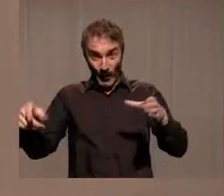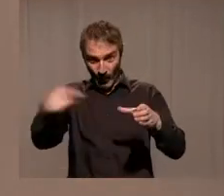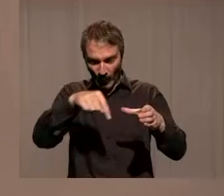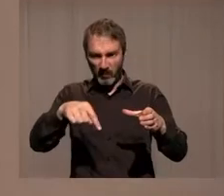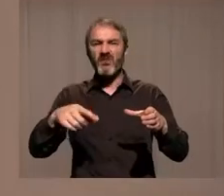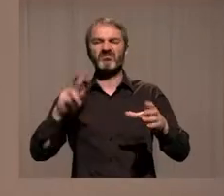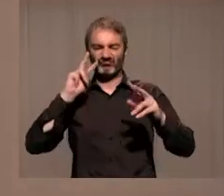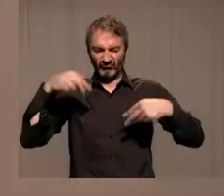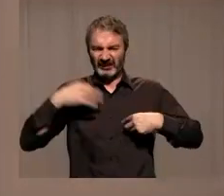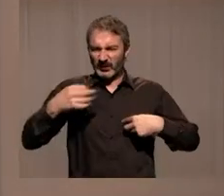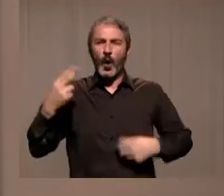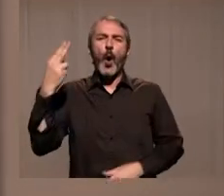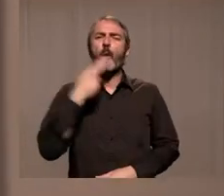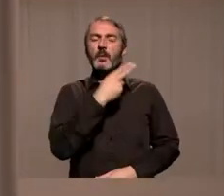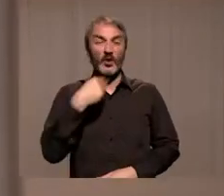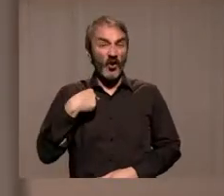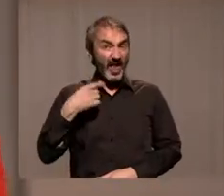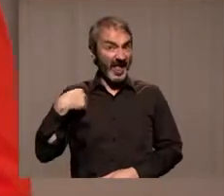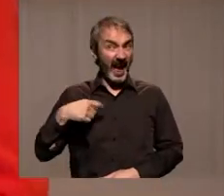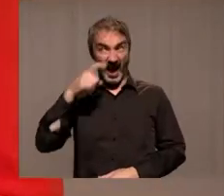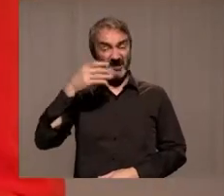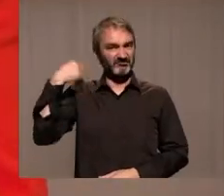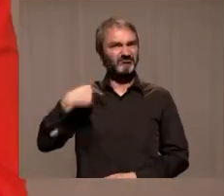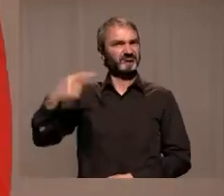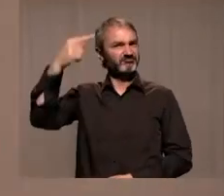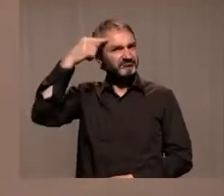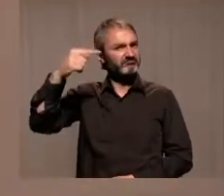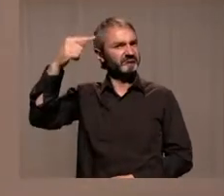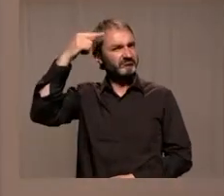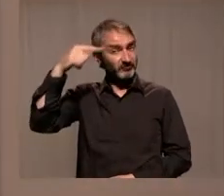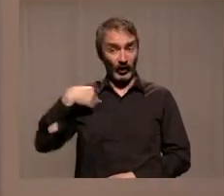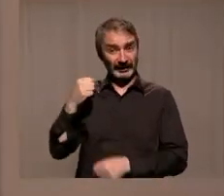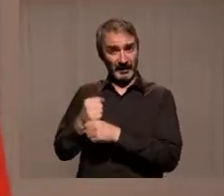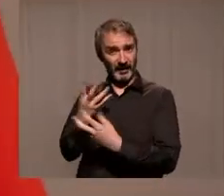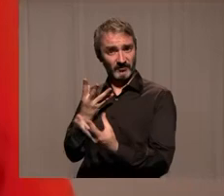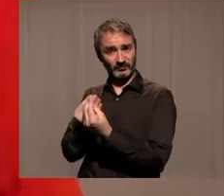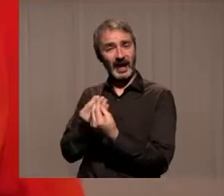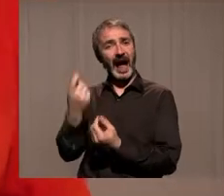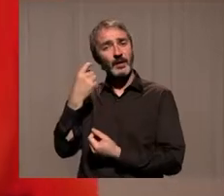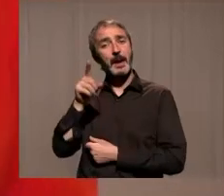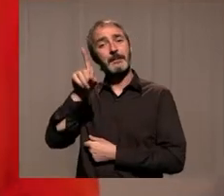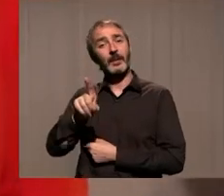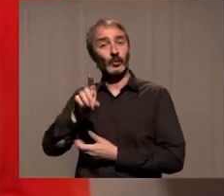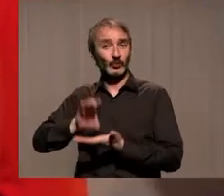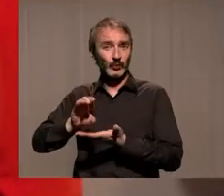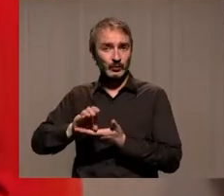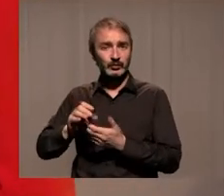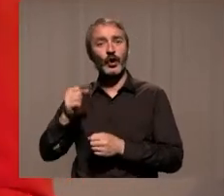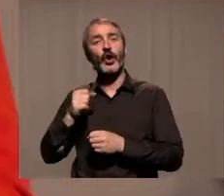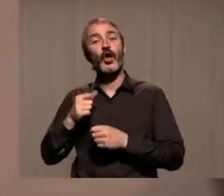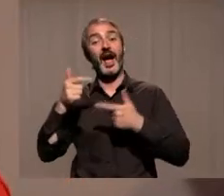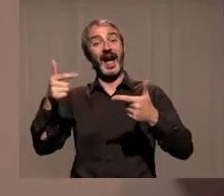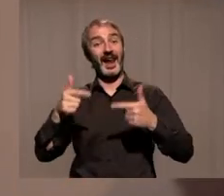compromesa, i això ho estem veient. Jo fa anys que ho noto quan treballo amb els alumnes de primer, quan corregeixo treballs final de